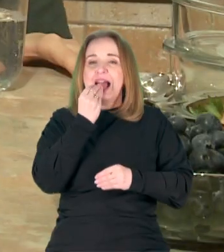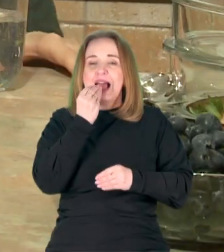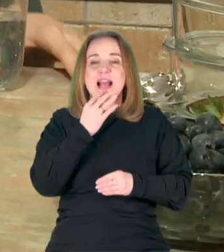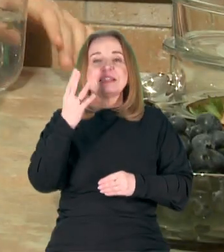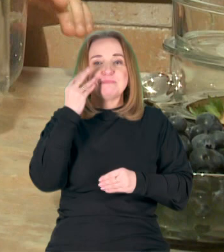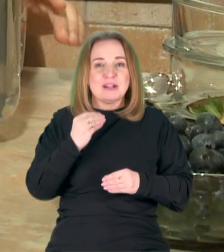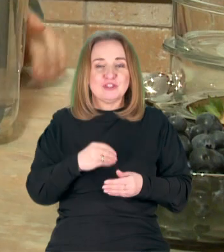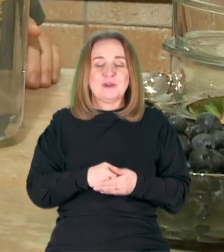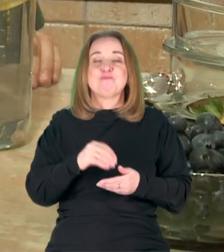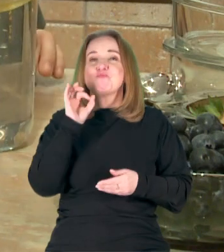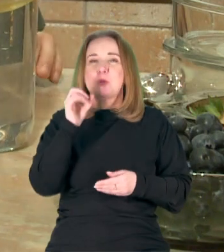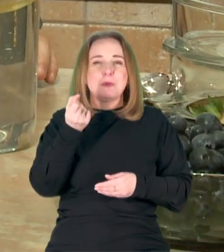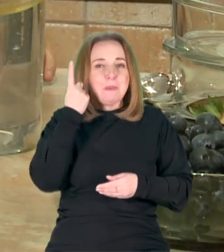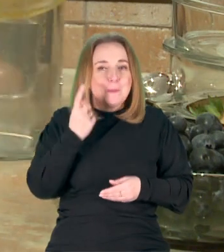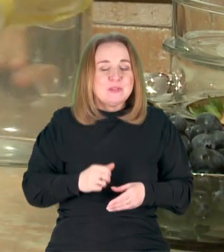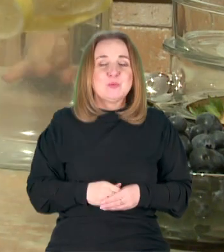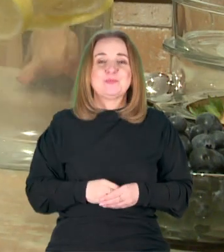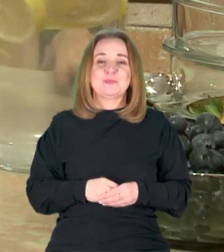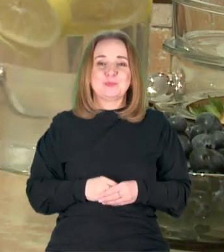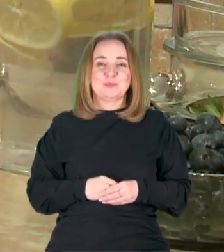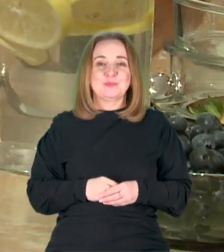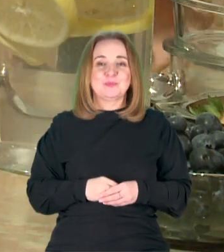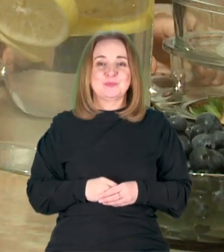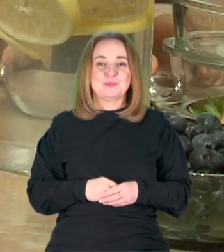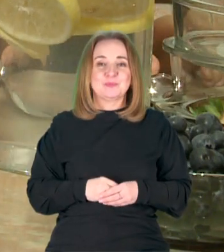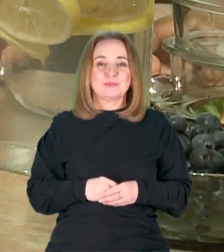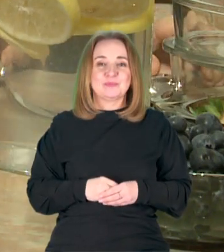Dobra, zjedzmy już coś pysznego. Dobry pomysł.